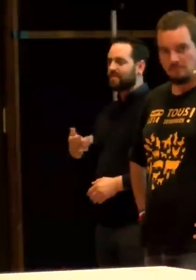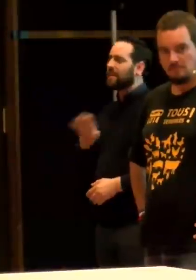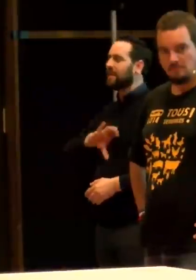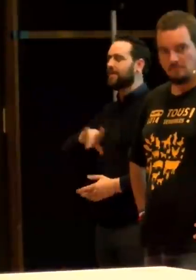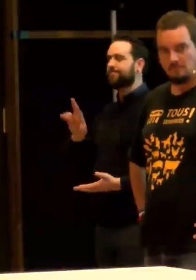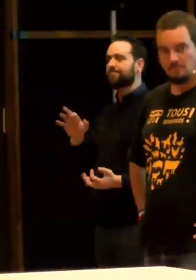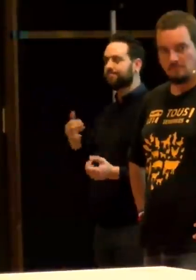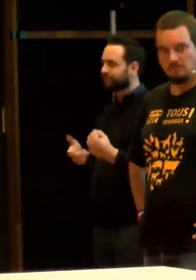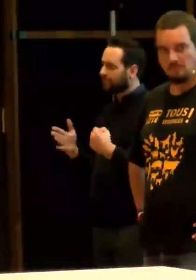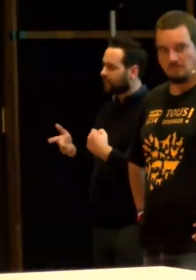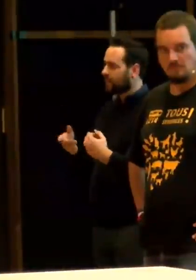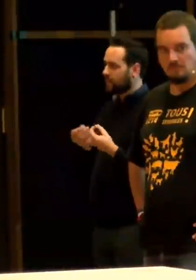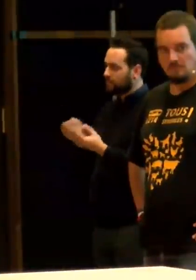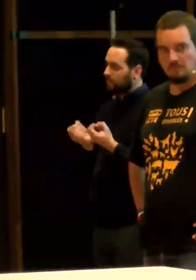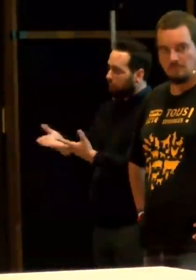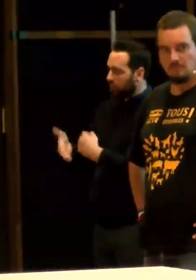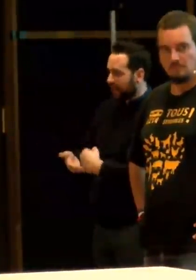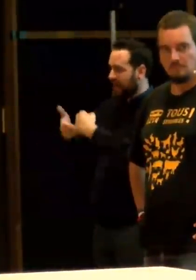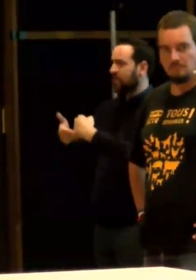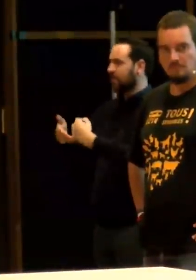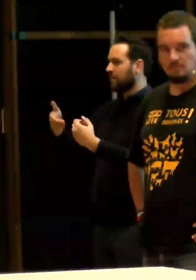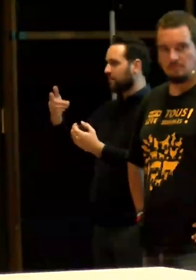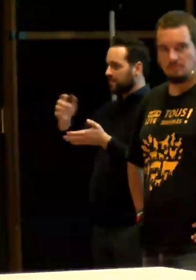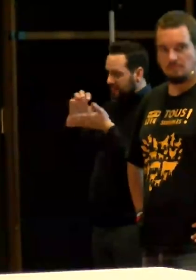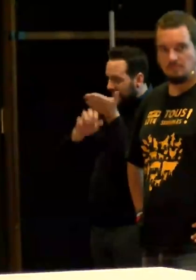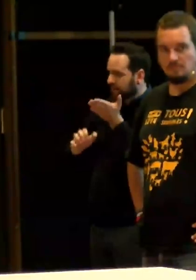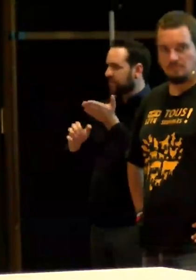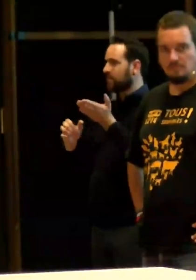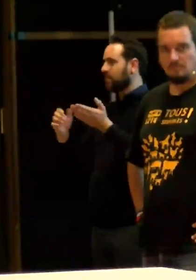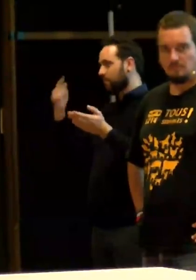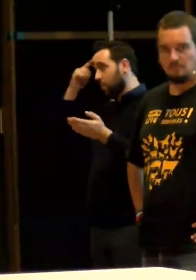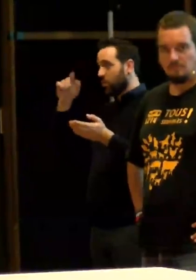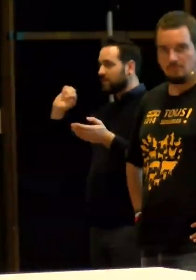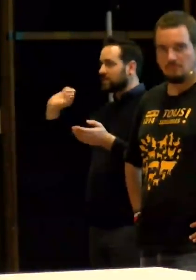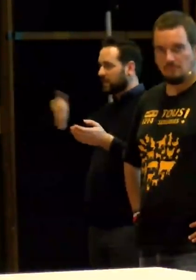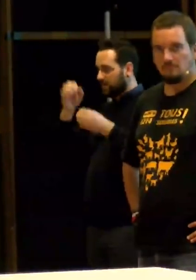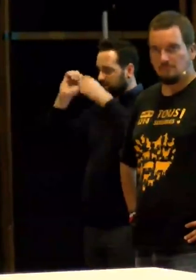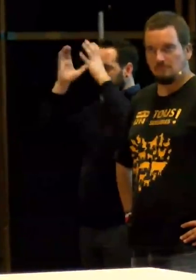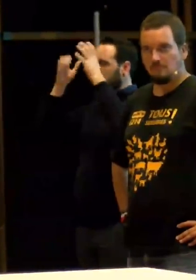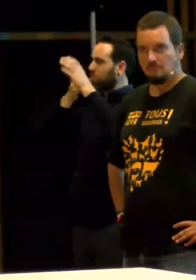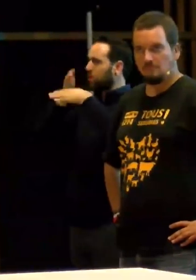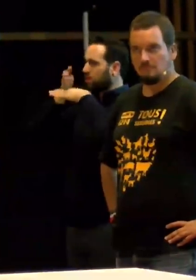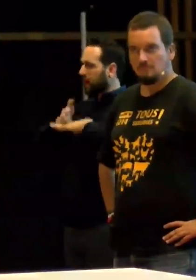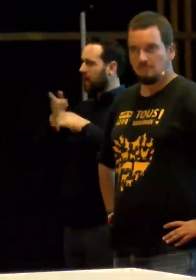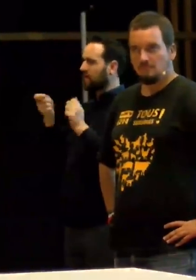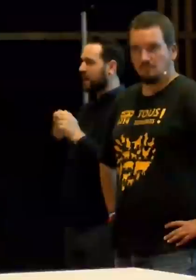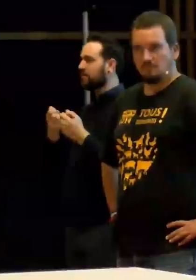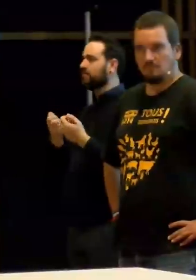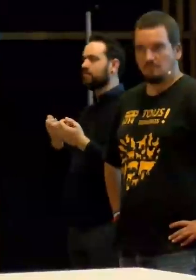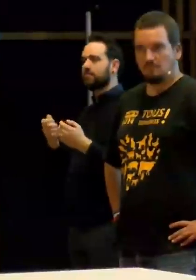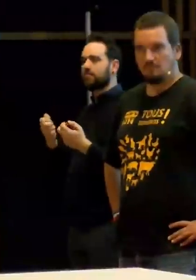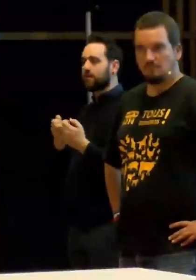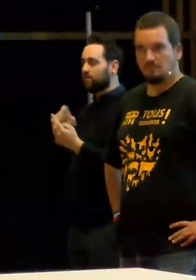en compétences, en savoir de quoi on parle. Et ça, c'est vraiment important pour pouvoir être crédible auprès des gens avec lesquels on